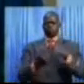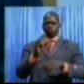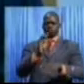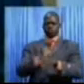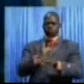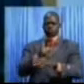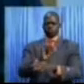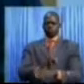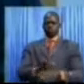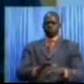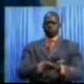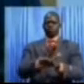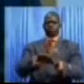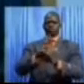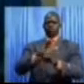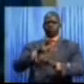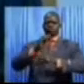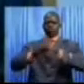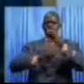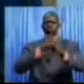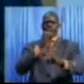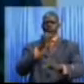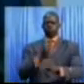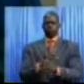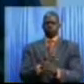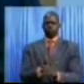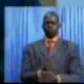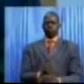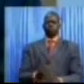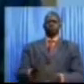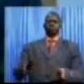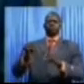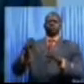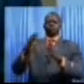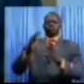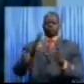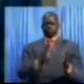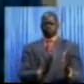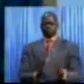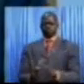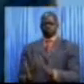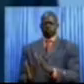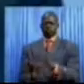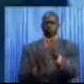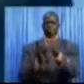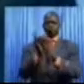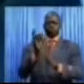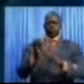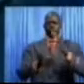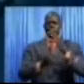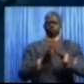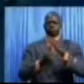d'Ivoire sur la scène internationale et le rétablissement de la croissance économique.